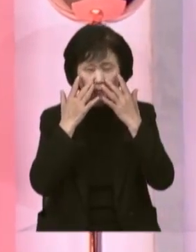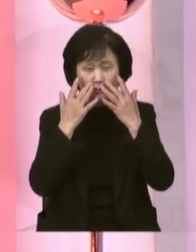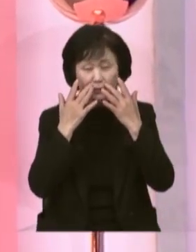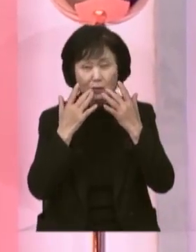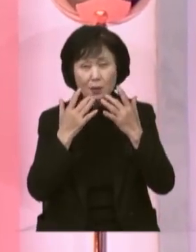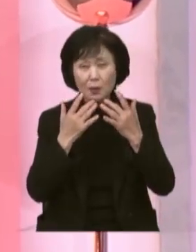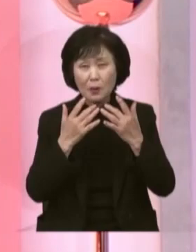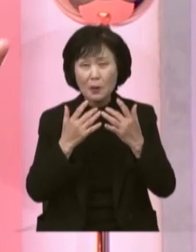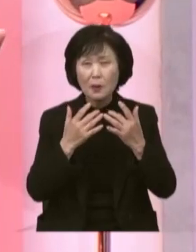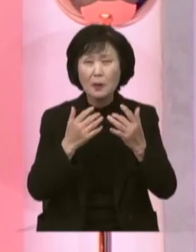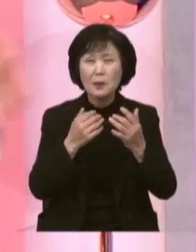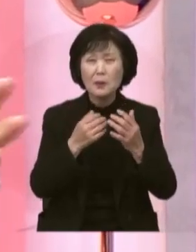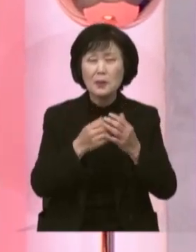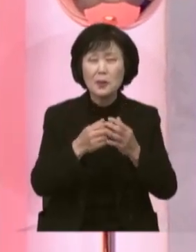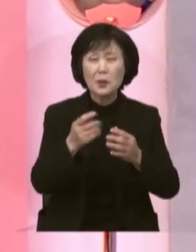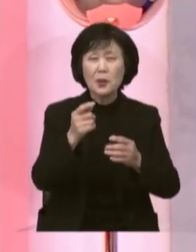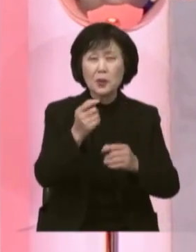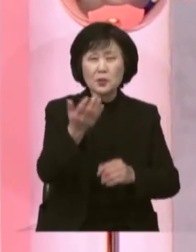표현을 못해 내가.